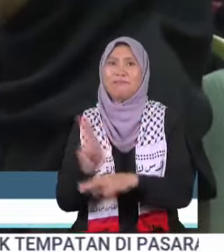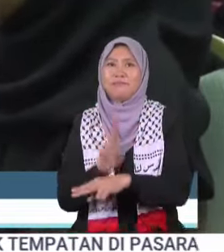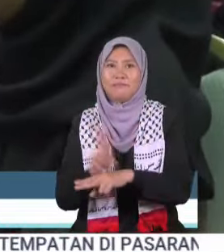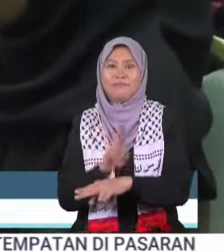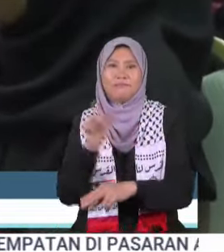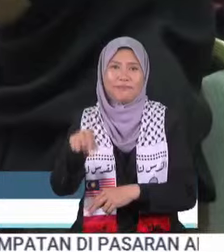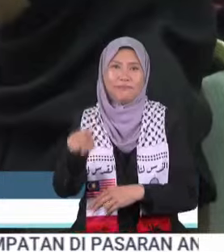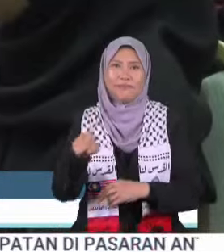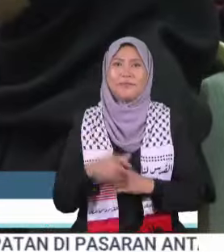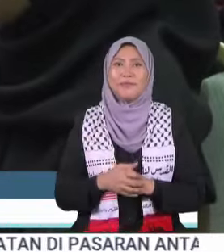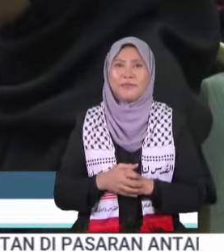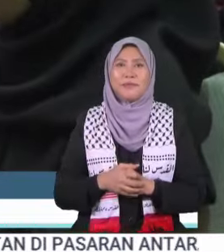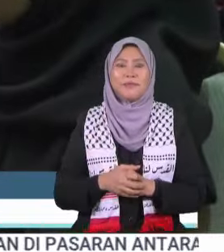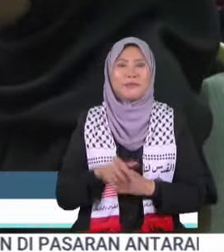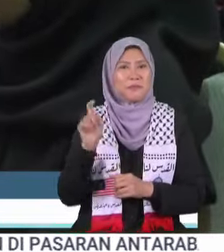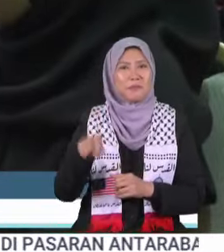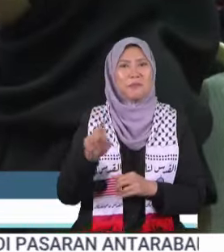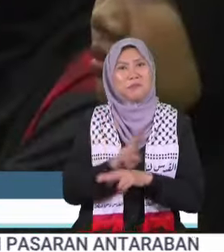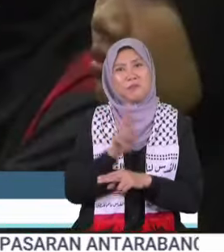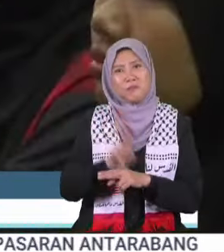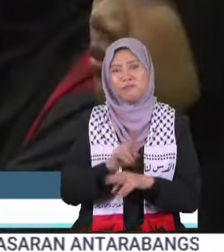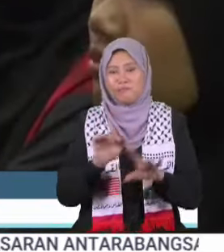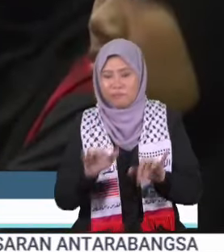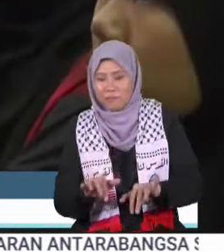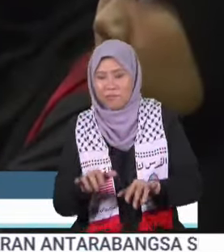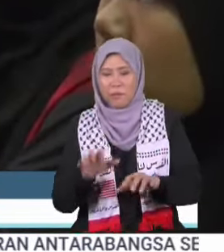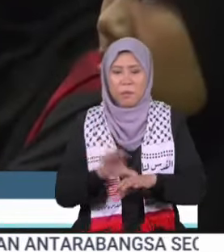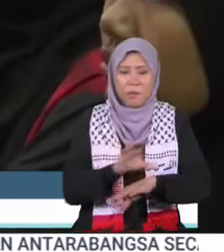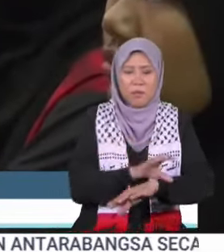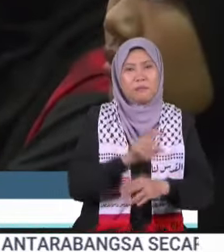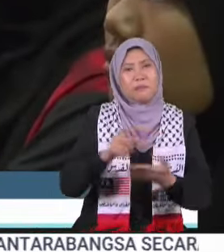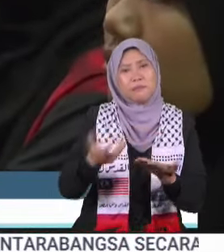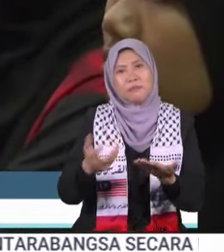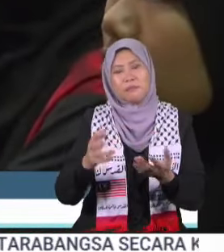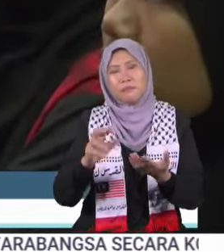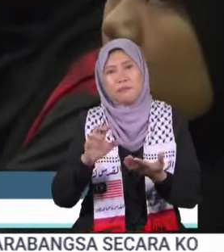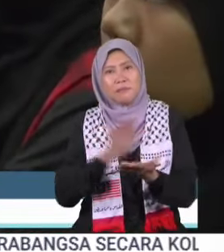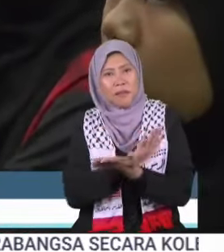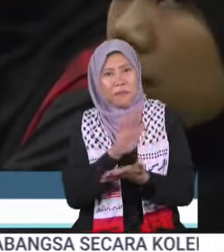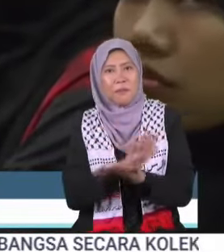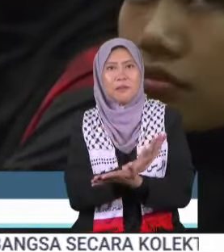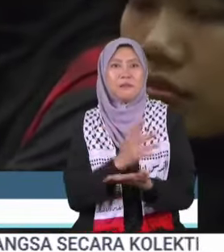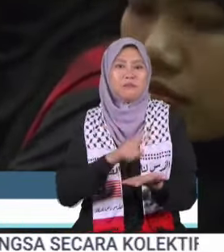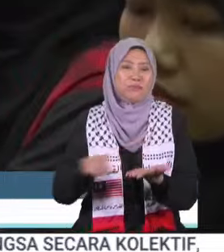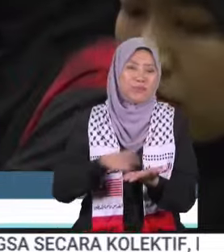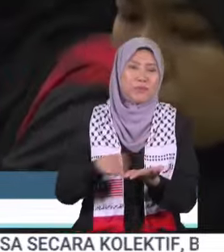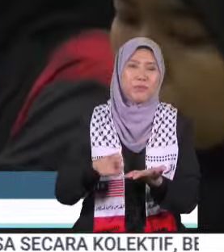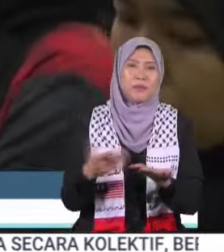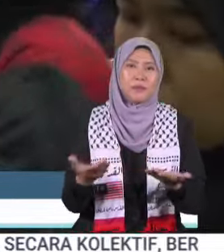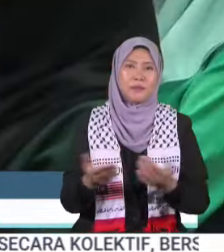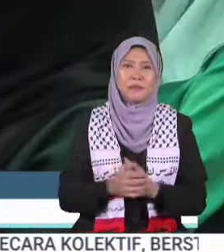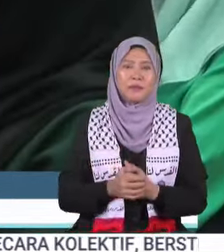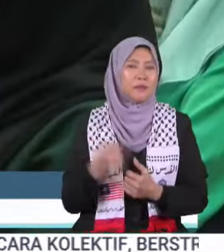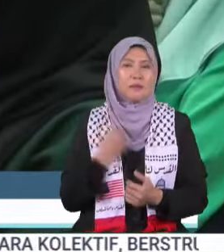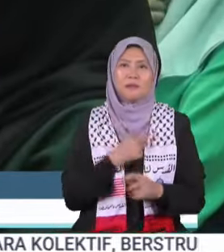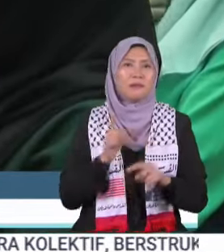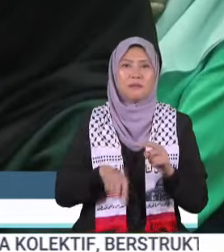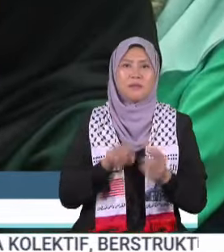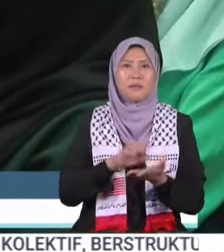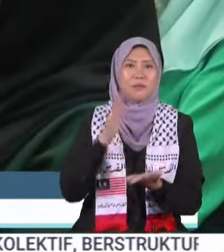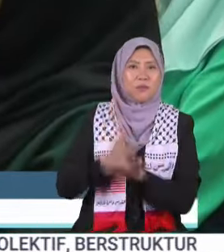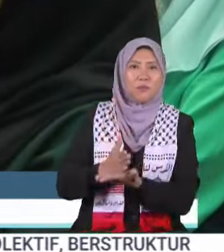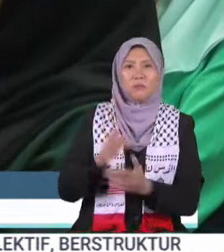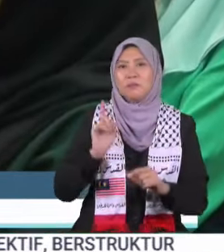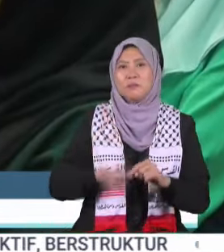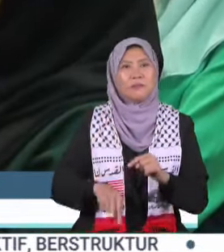menggunakan paper masih need notebook and everything and digital Which is kita tidak boleh buang perkara-perkara itu